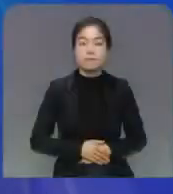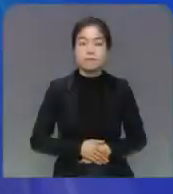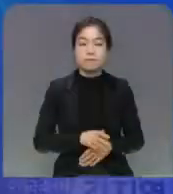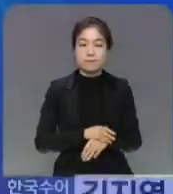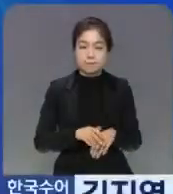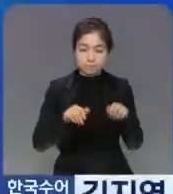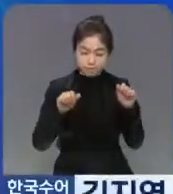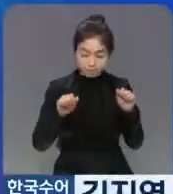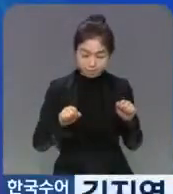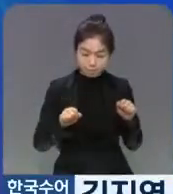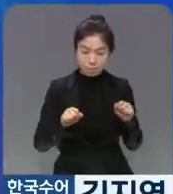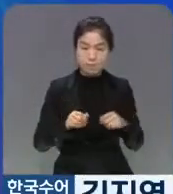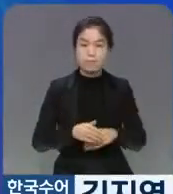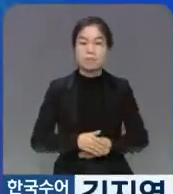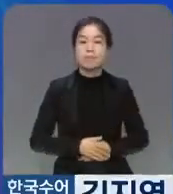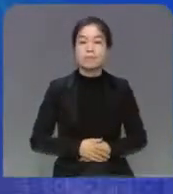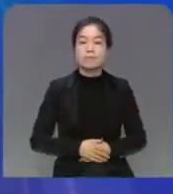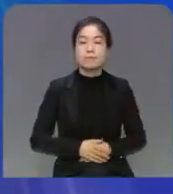여러분 안녕하십니까?